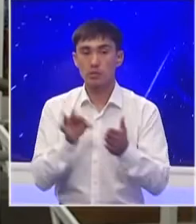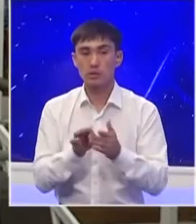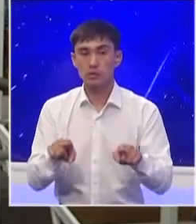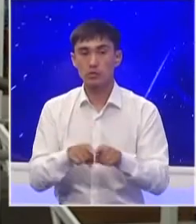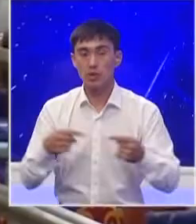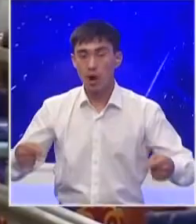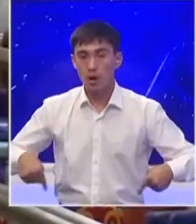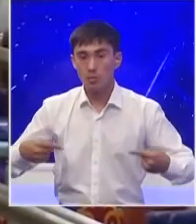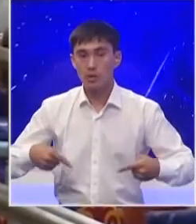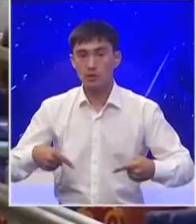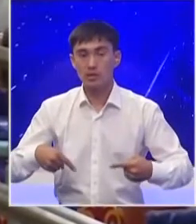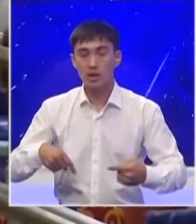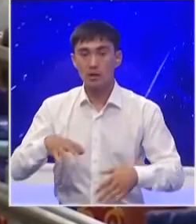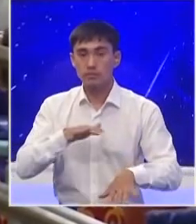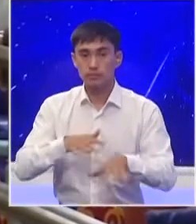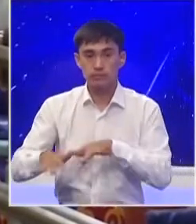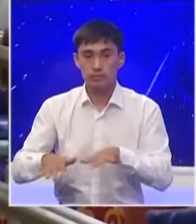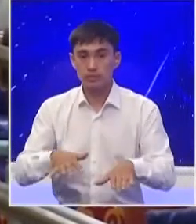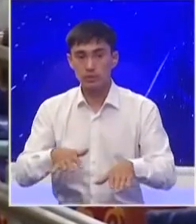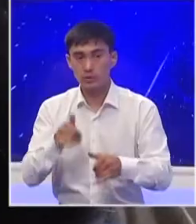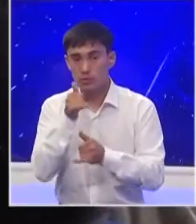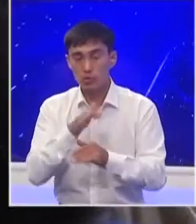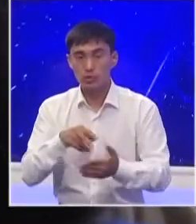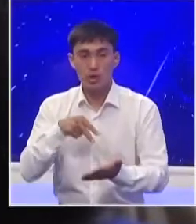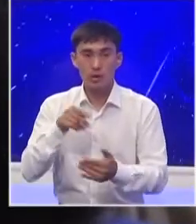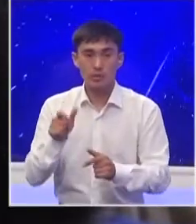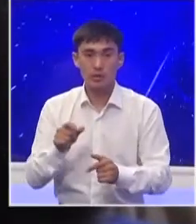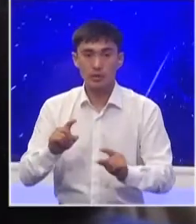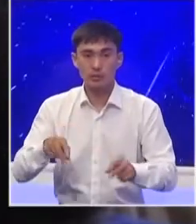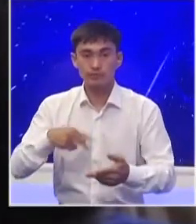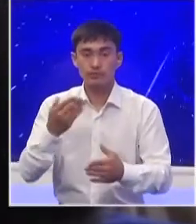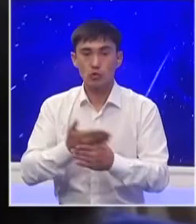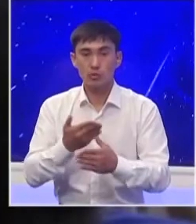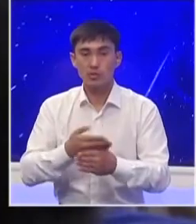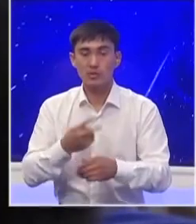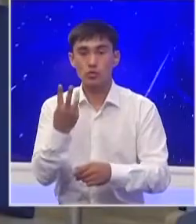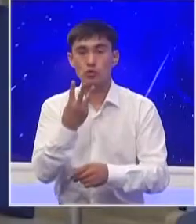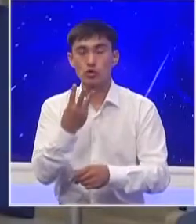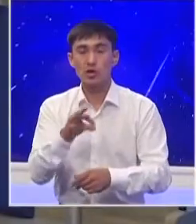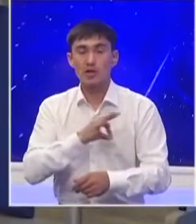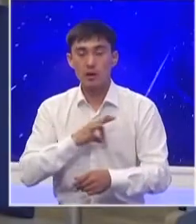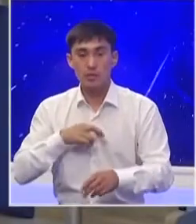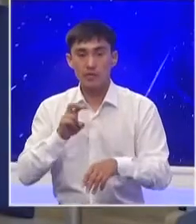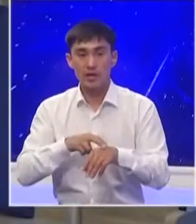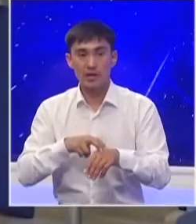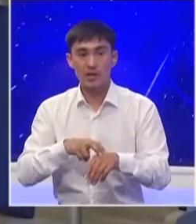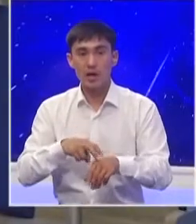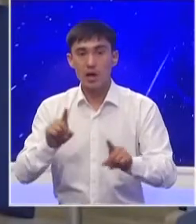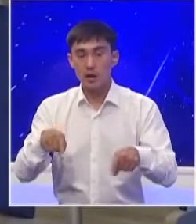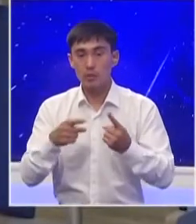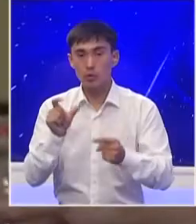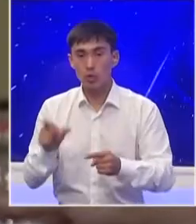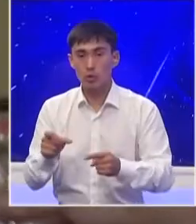және қимыл қозғалысы шектелген жандарды аяқтан тік тұрғызу. Ол үшін мұнда 3 терапевт дәрігер, реабилитолог, медбике және